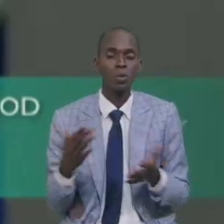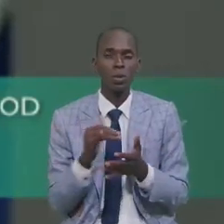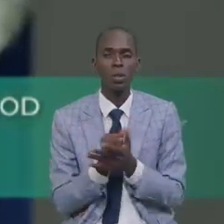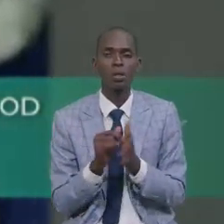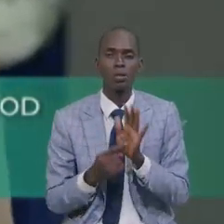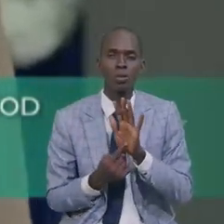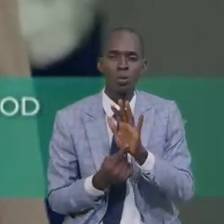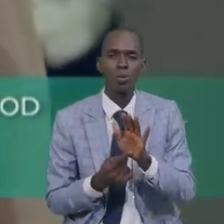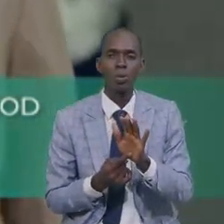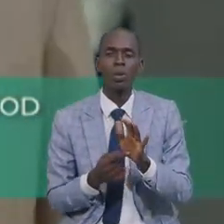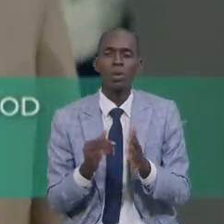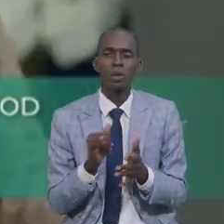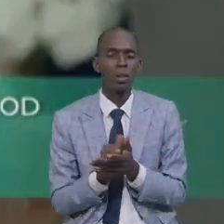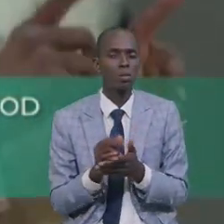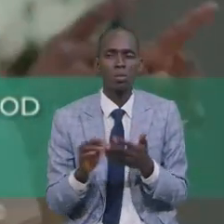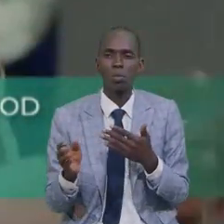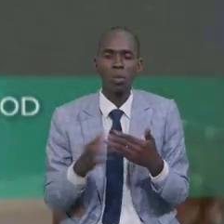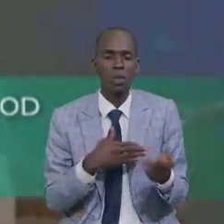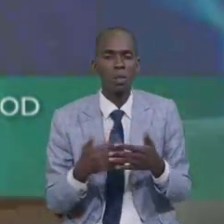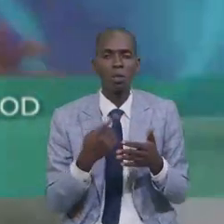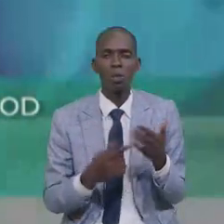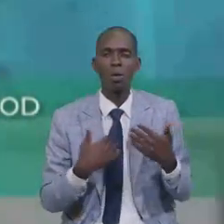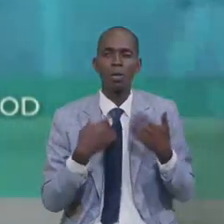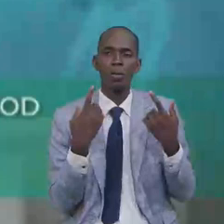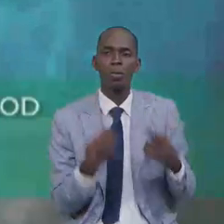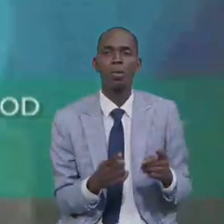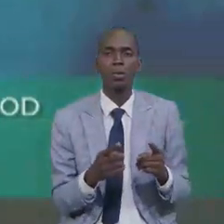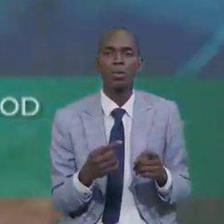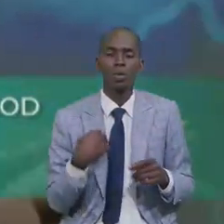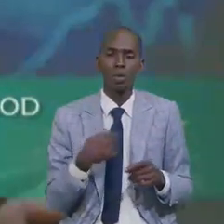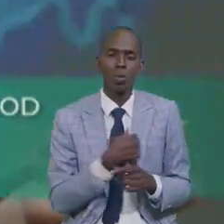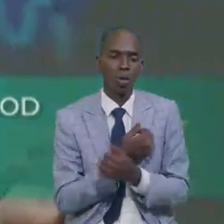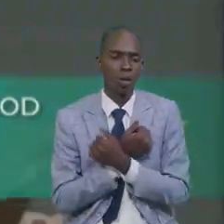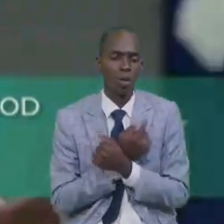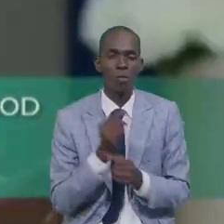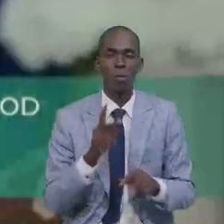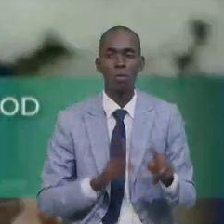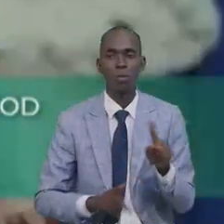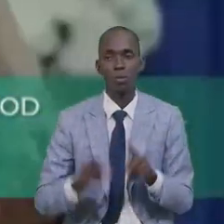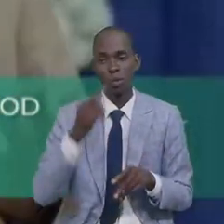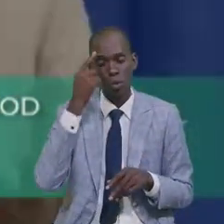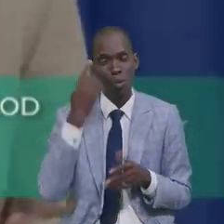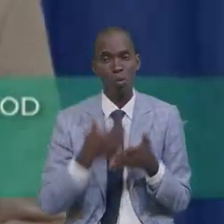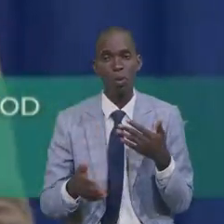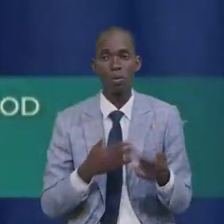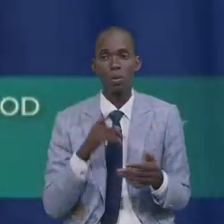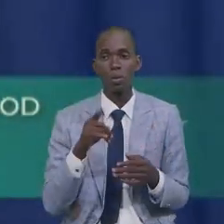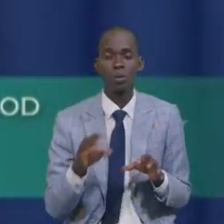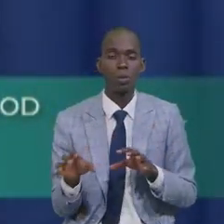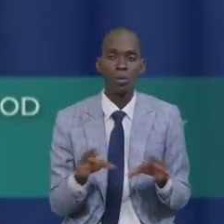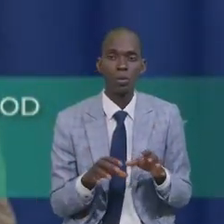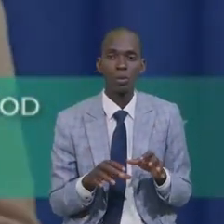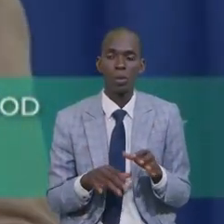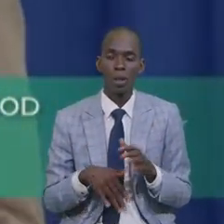faisons quelque chose qui montre, peu importe ce qui est arrivé, nous aimons le peuple. Peu importe ce